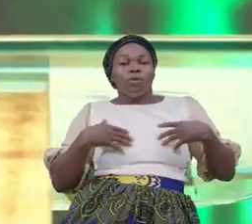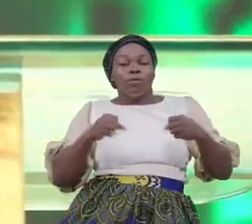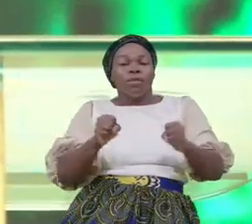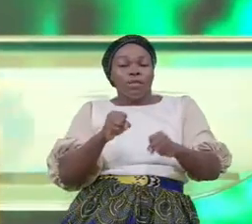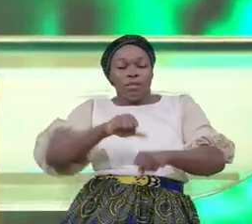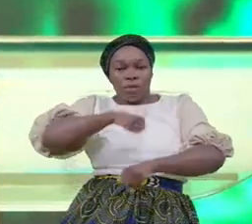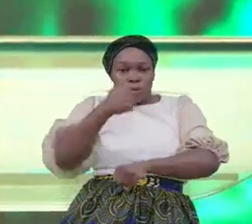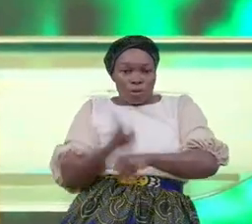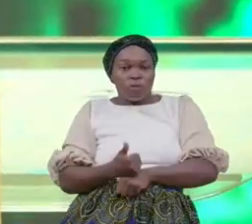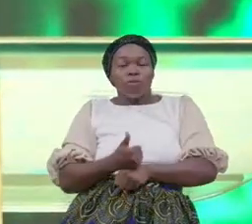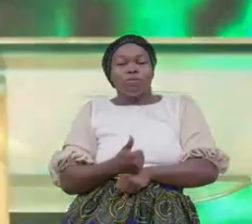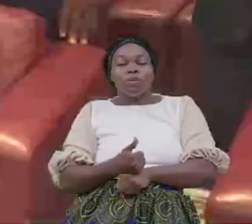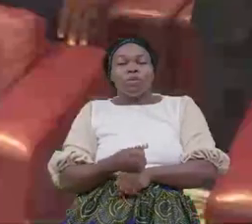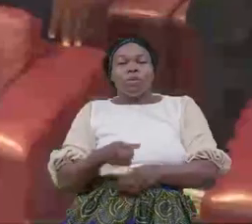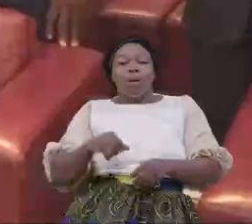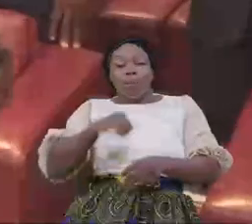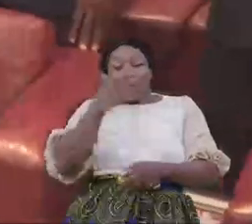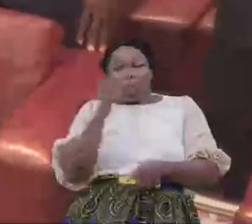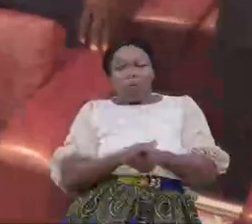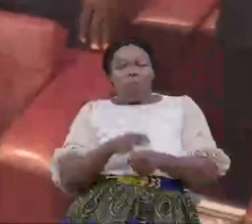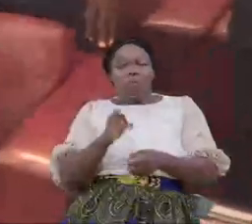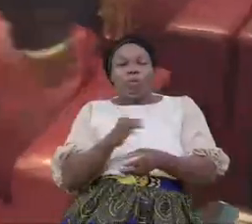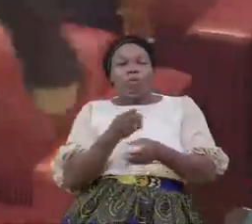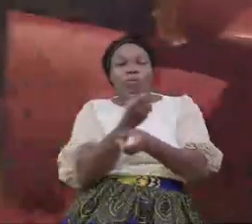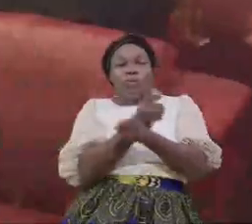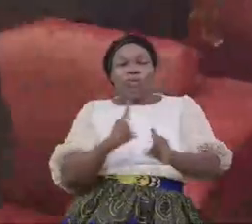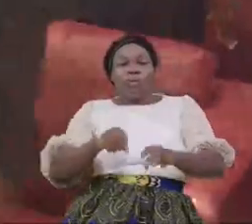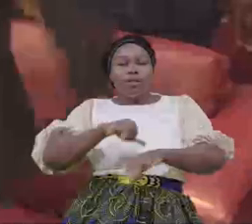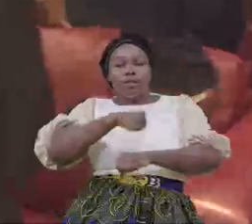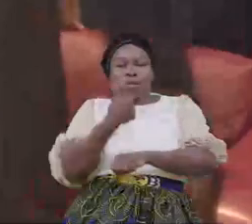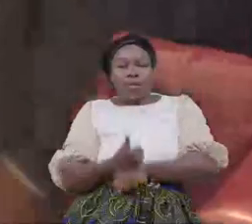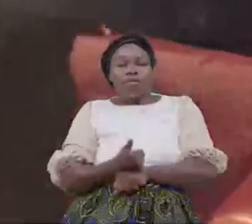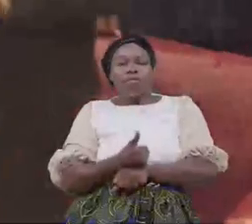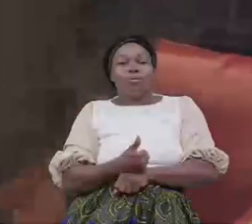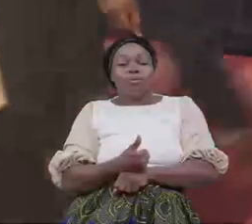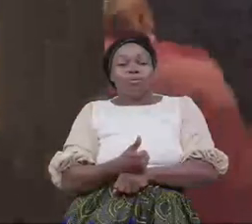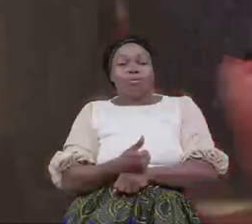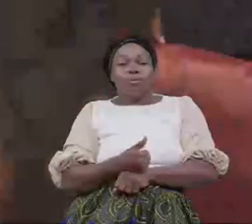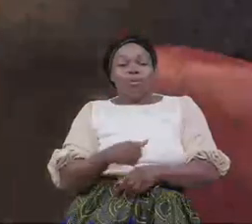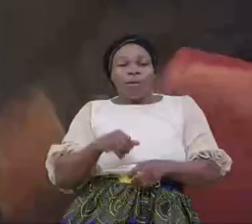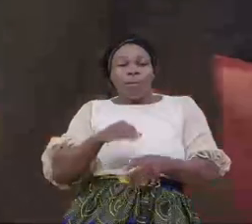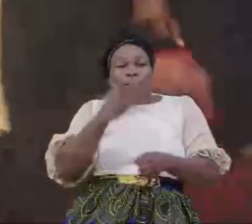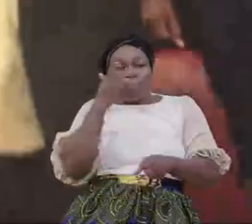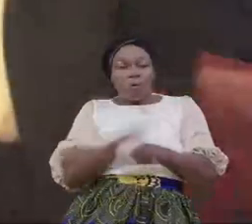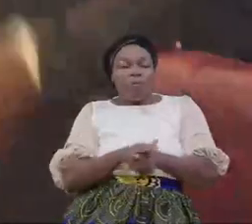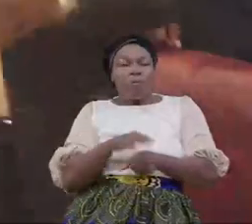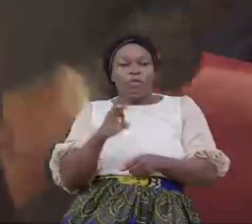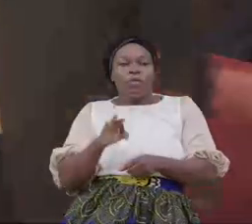promesse de délivrance, réglée au ciel. La promesse de toujours briser, réglée au ciel.